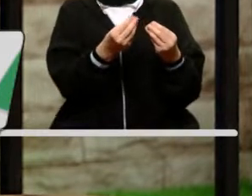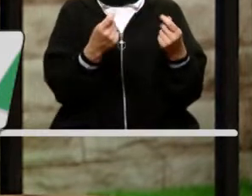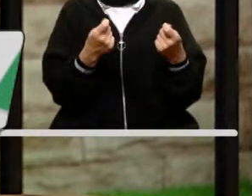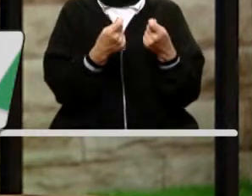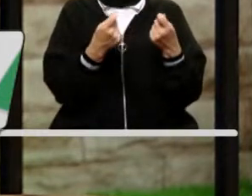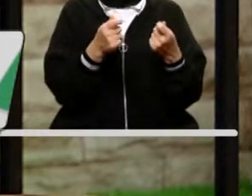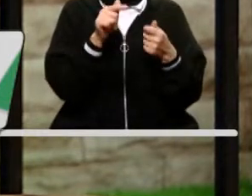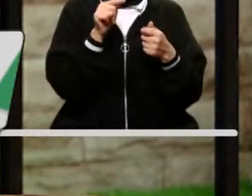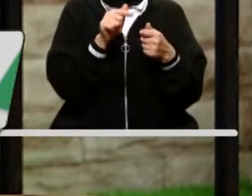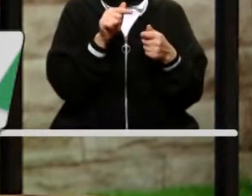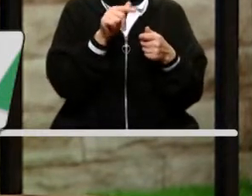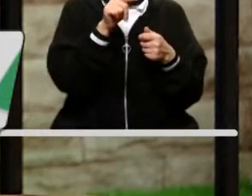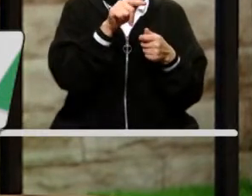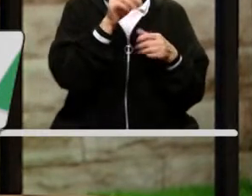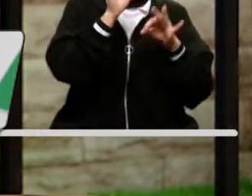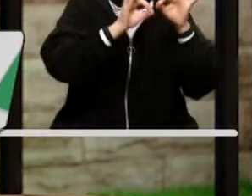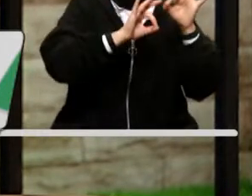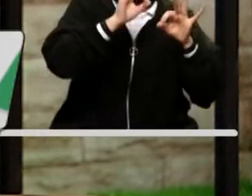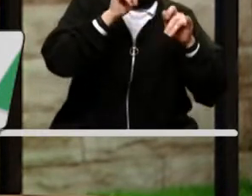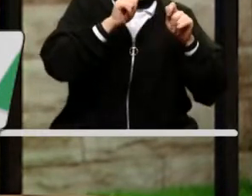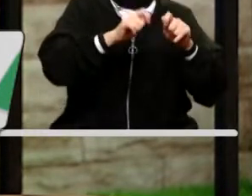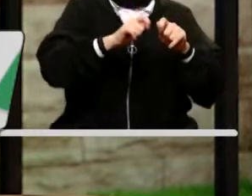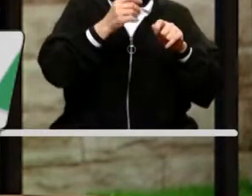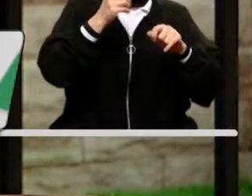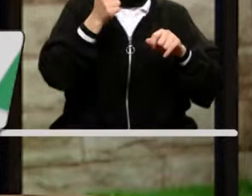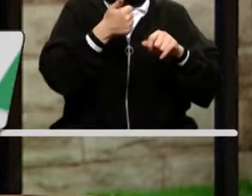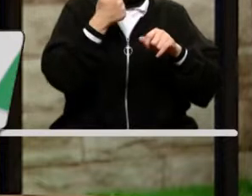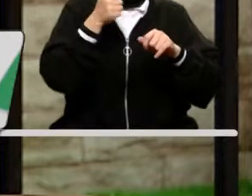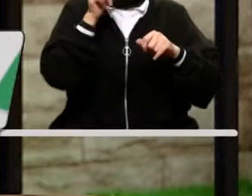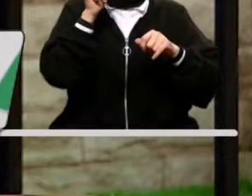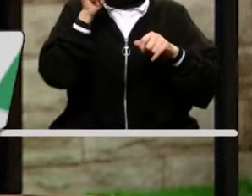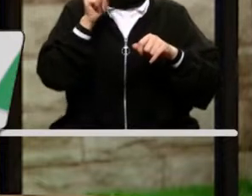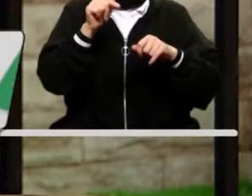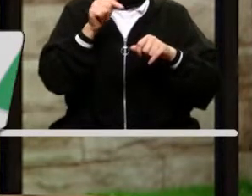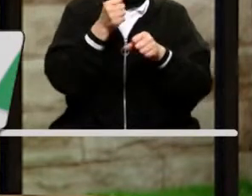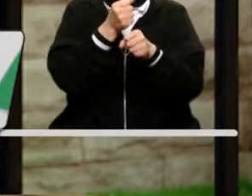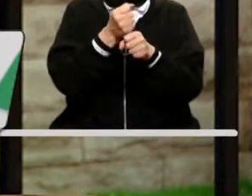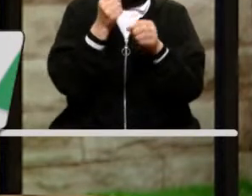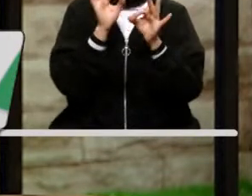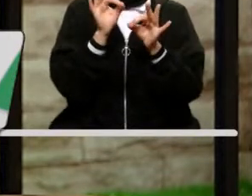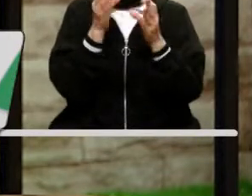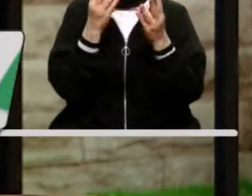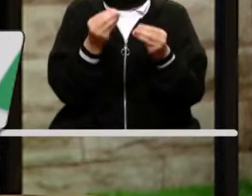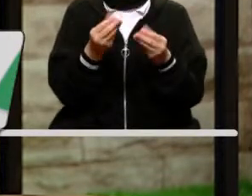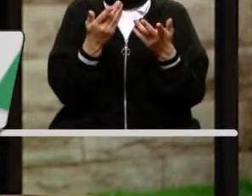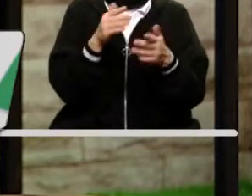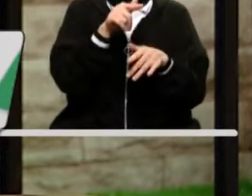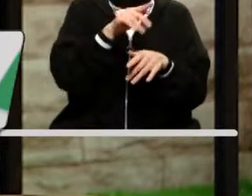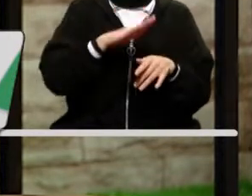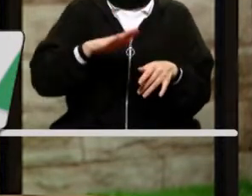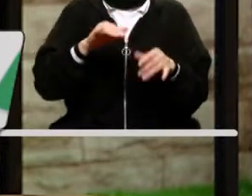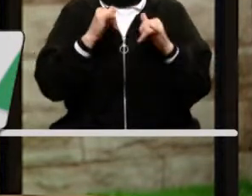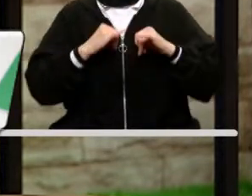burada denetleme çok önemlidir. Elbette sizin de göreviniz budur. Hı. Ya kendi haline bırakmak. Şunu yanlış anlaşılıyor herhalde. Çocuğu rahat bırakalım. O rahat